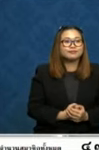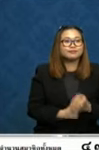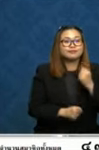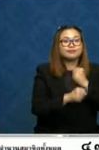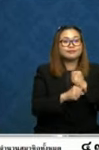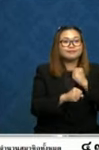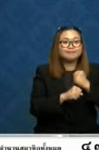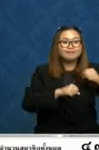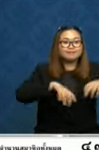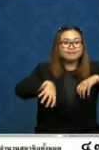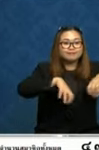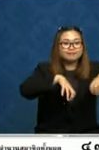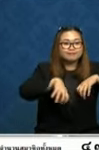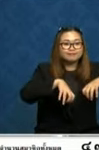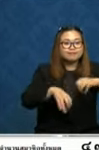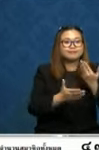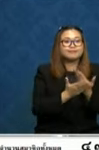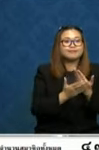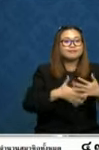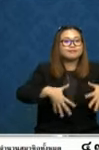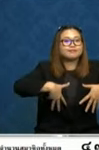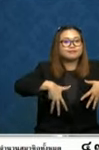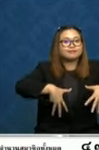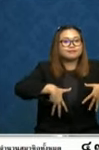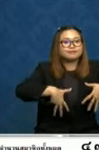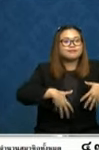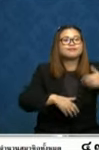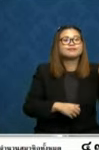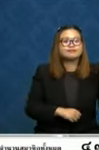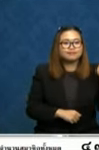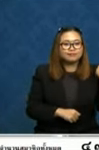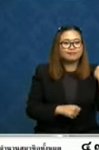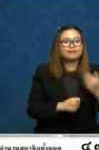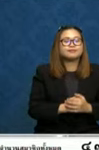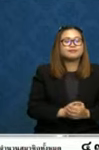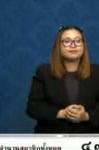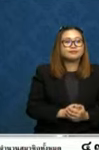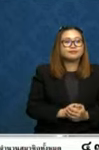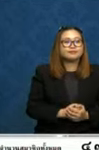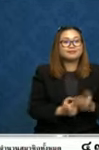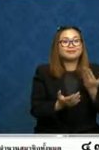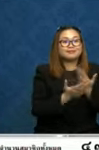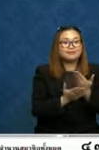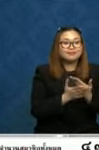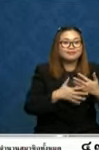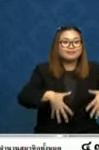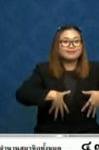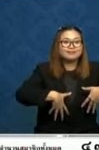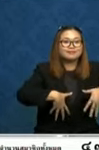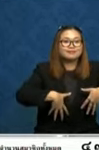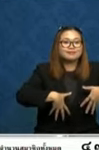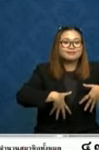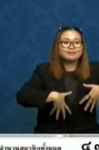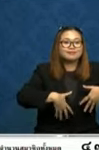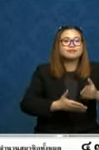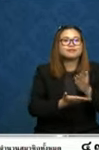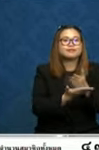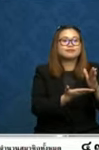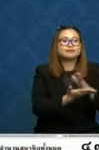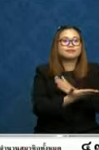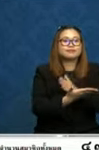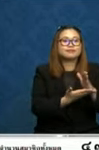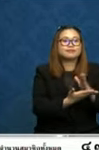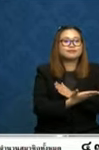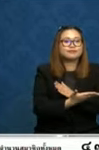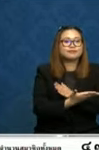ถที่จะมีรายรับในเชิงธุรกิจได้นะครับแล้วเงินที่ได้มาเนี่ยนะครับก็จะถูกแบ่งนะครับ